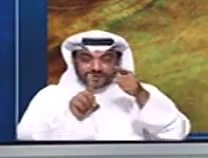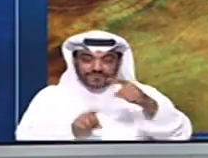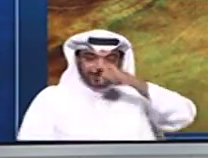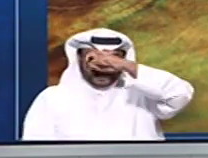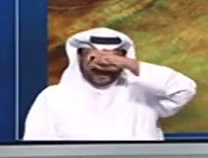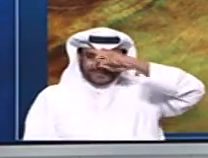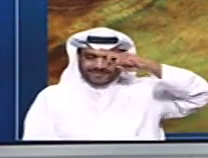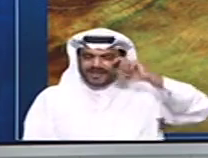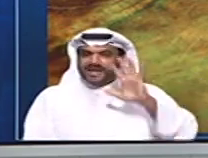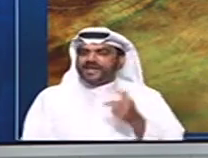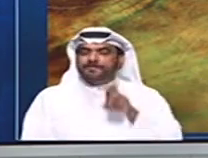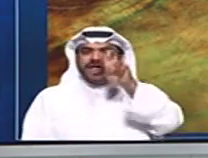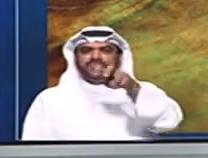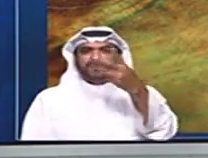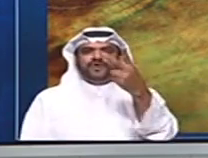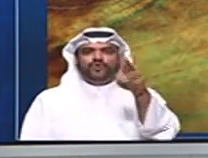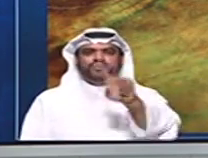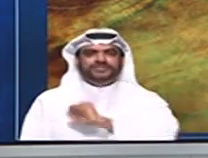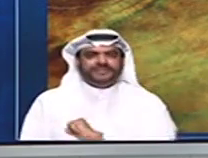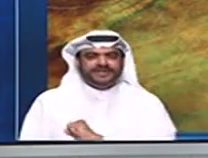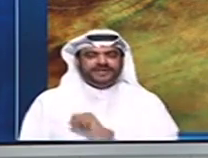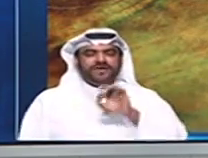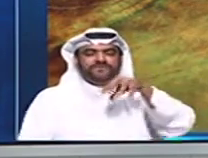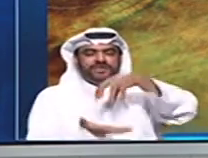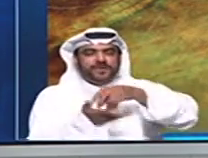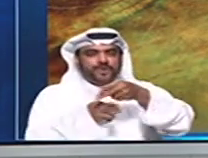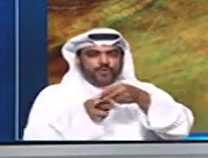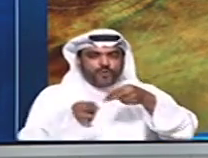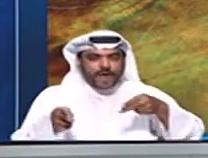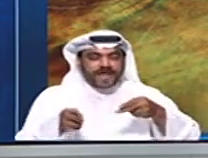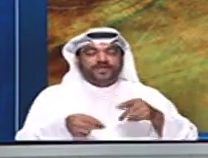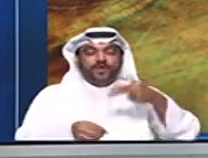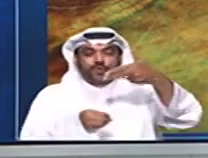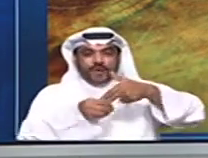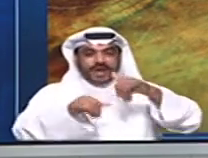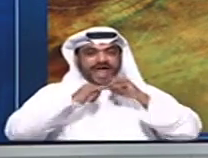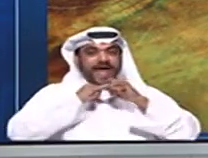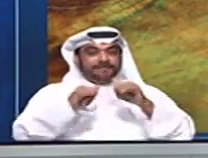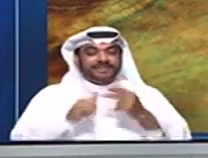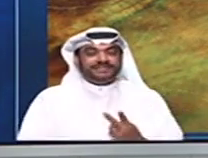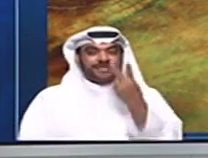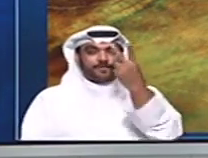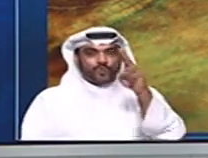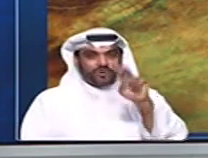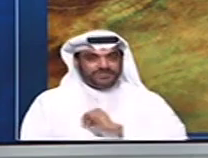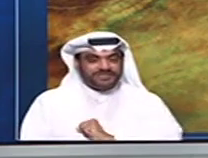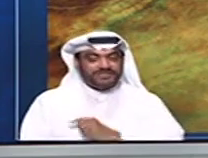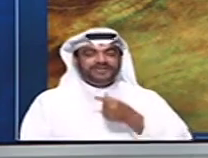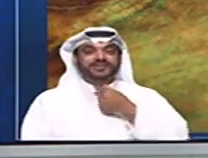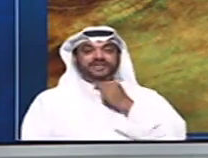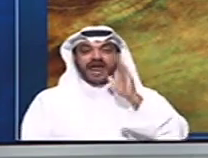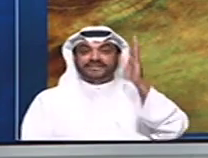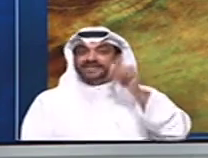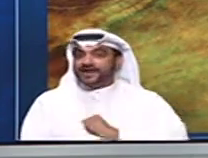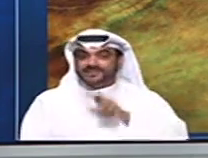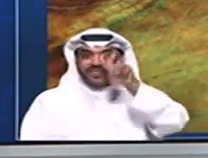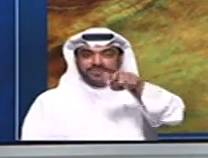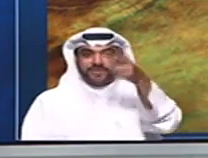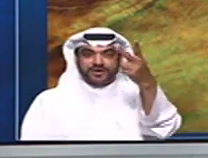درجة الحرارة إلى 28 درجة مئوية في مدينة الكويت، بالنسبة للأحمدي 27 درجة مئوية، مدينة الجهرة في 28 درجة